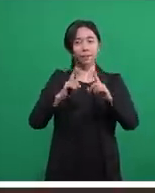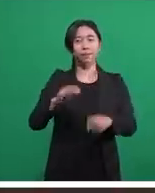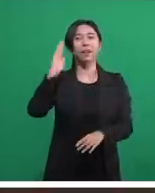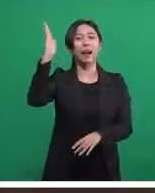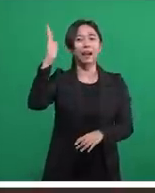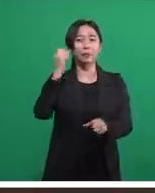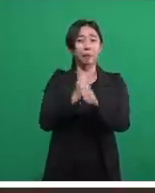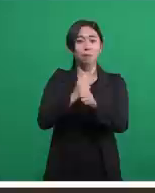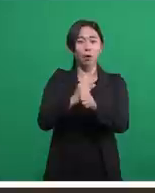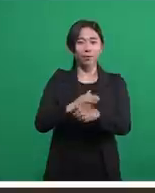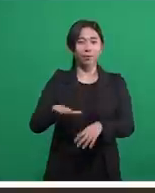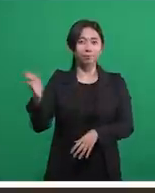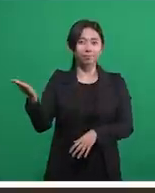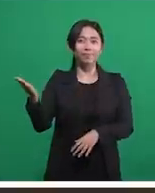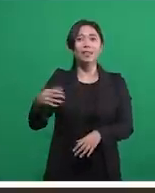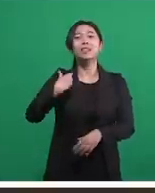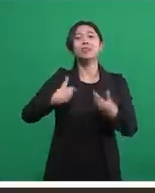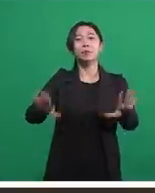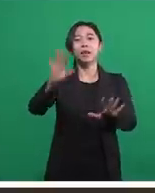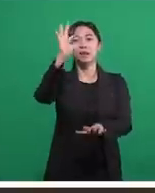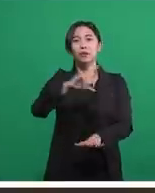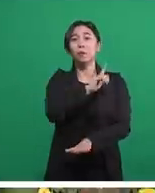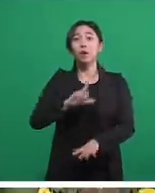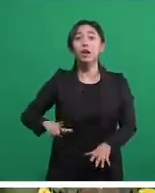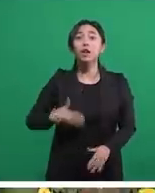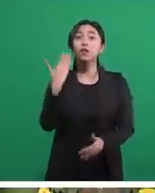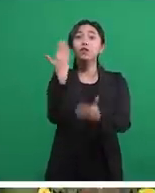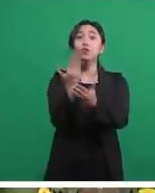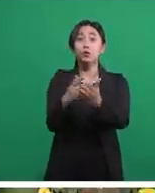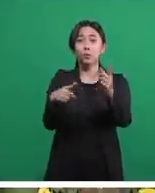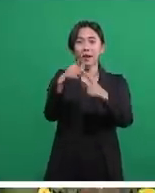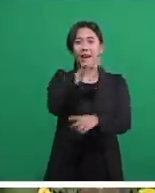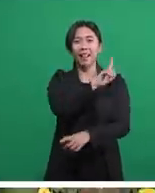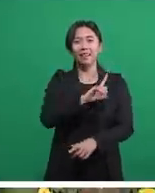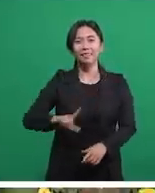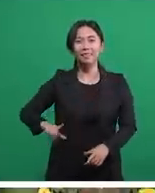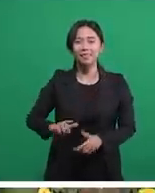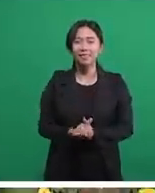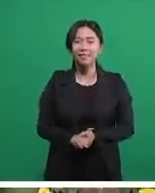akan membuatnya. Demikianlah sabda Tuhan. Syukur kepada Allah.